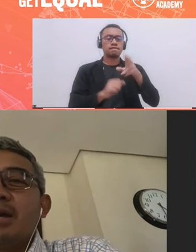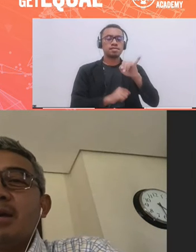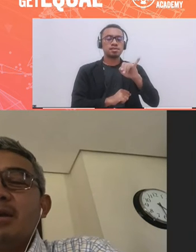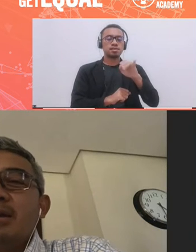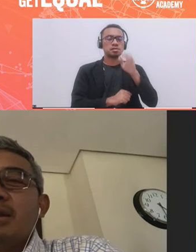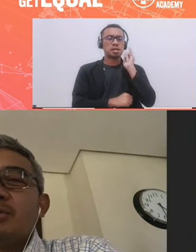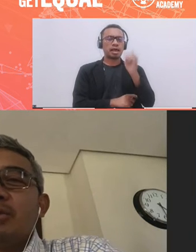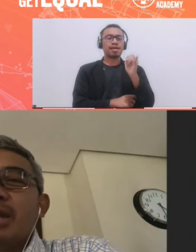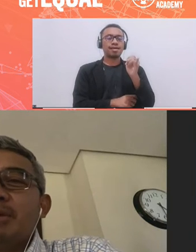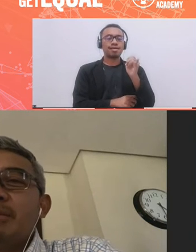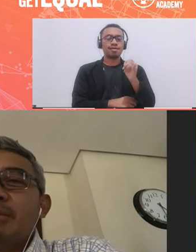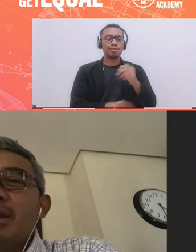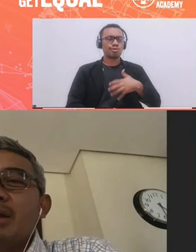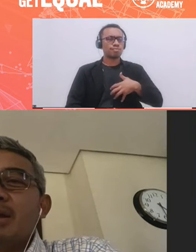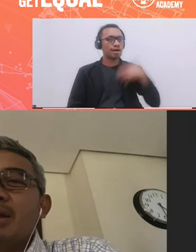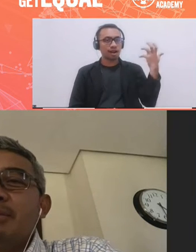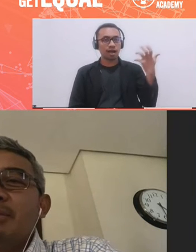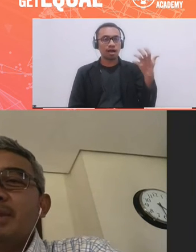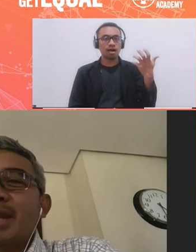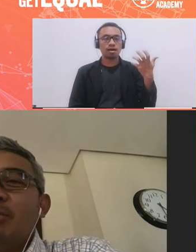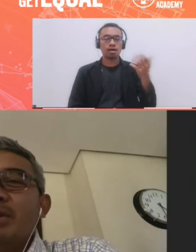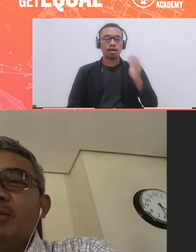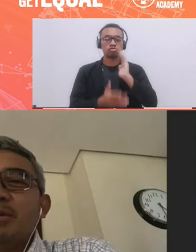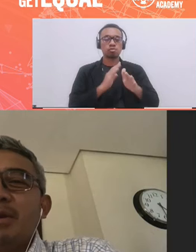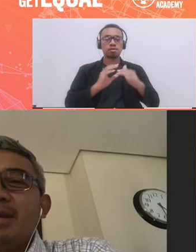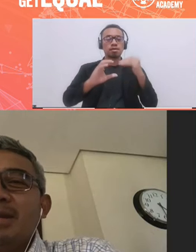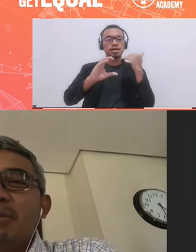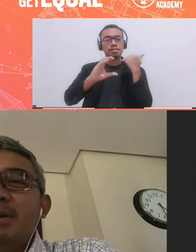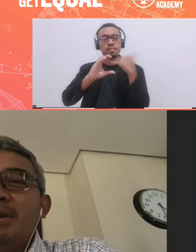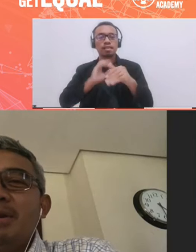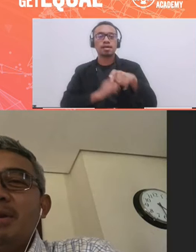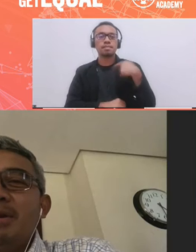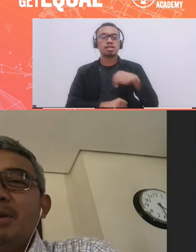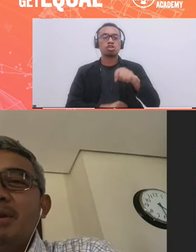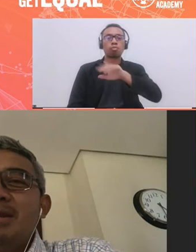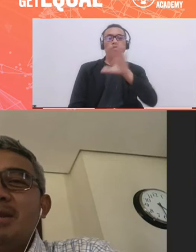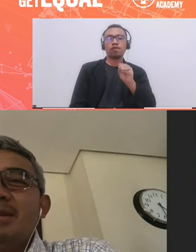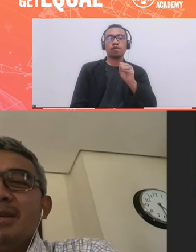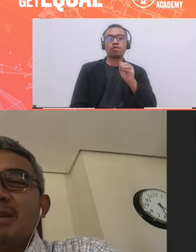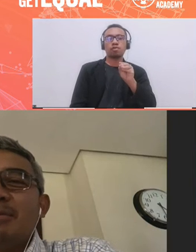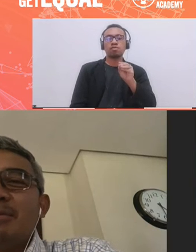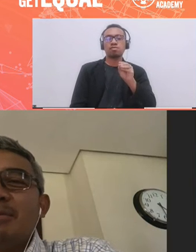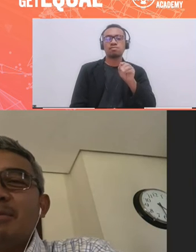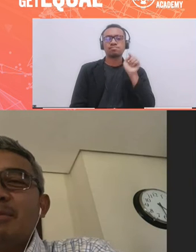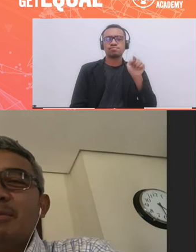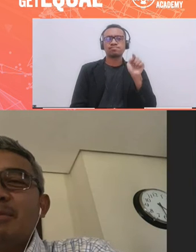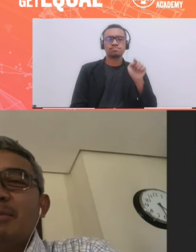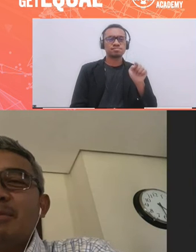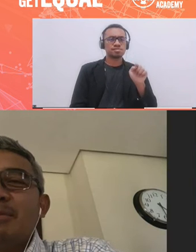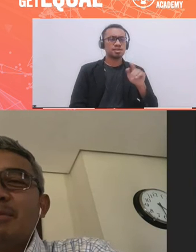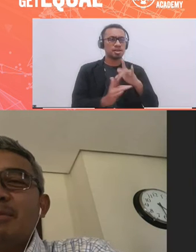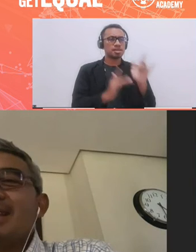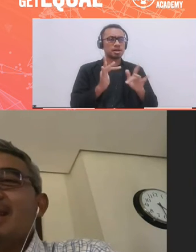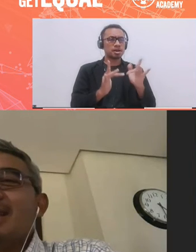marah, saya langsung kirim email ke Menteri Kominfo, saya bilang ini nggak benar ini, gimana